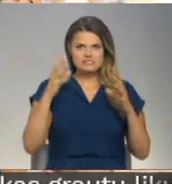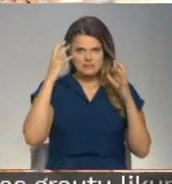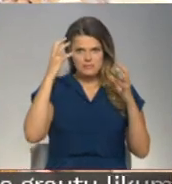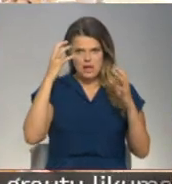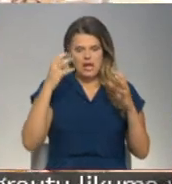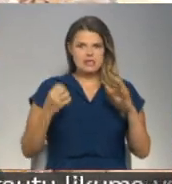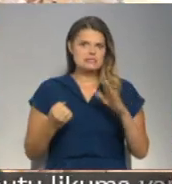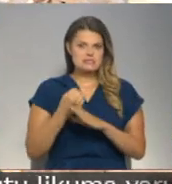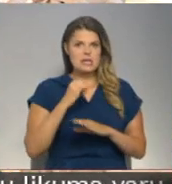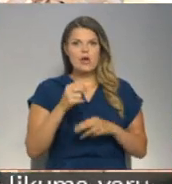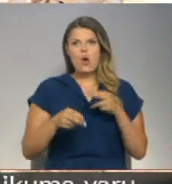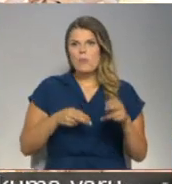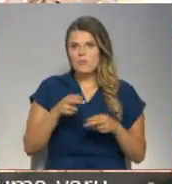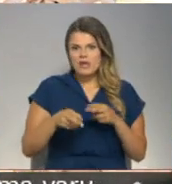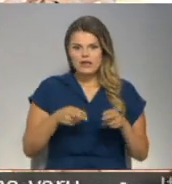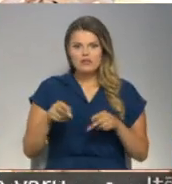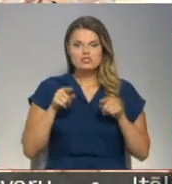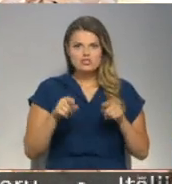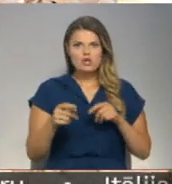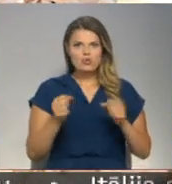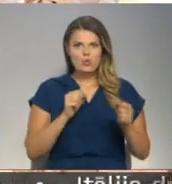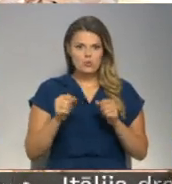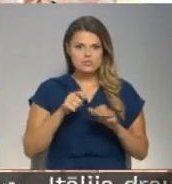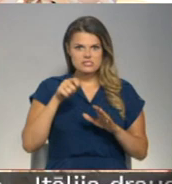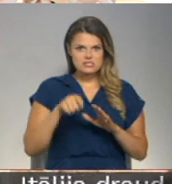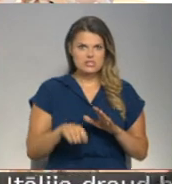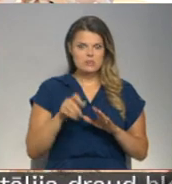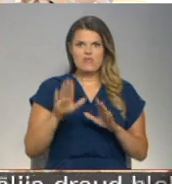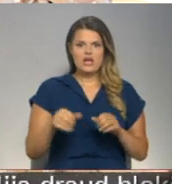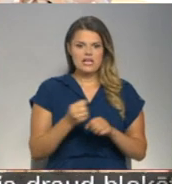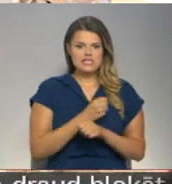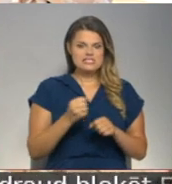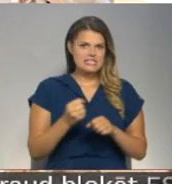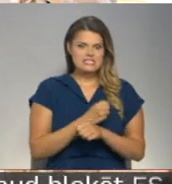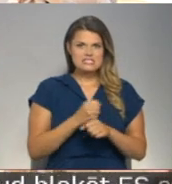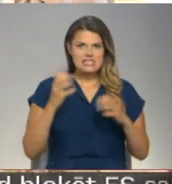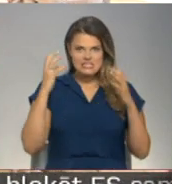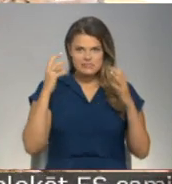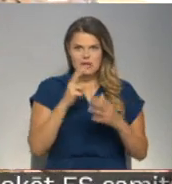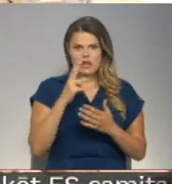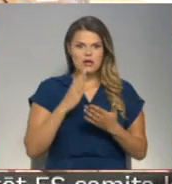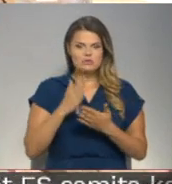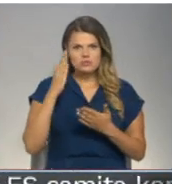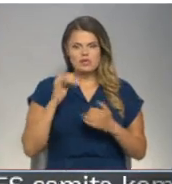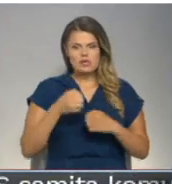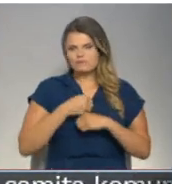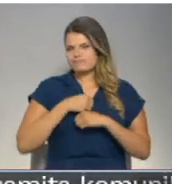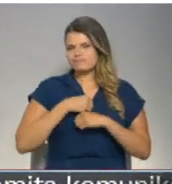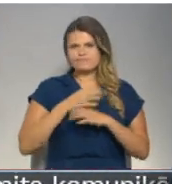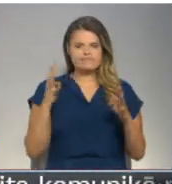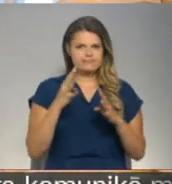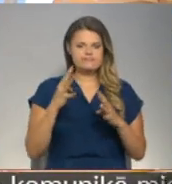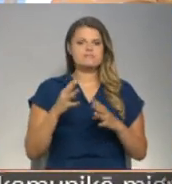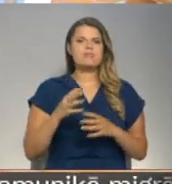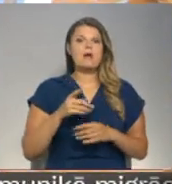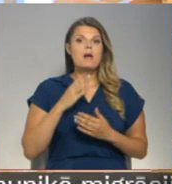smadzenēm. Ja operējot ar šādu kustību, es varētu iznīcināt šādu kustību smadzenes, kas notiek, ja čembas iet pa kanālu. Pietiek